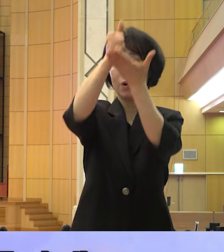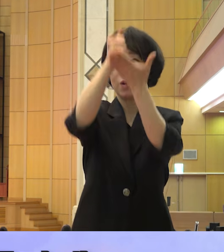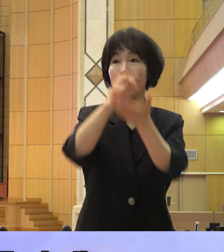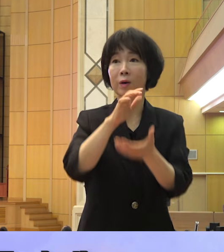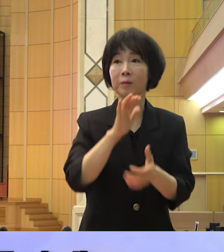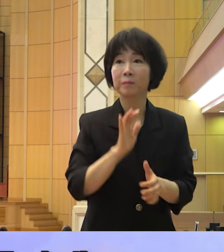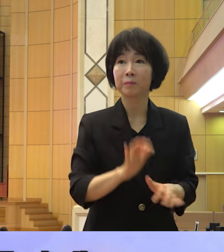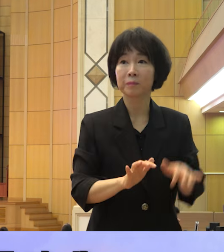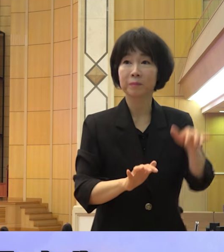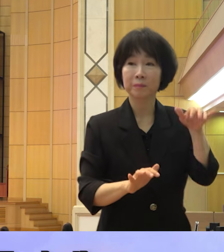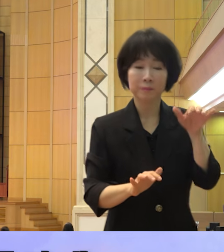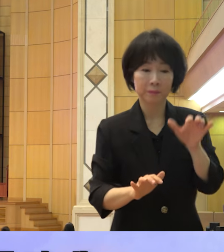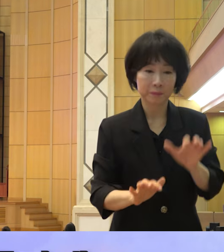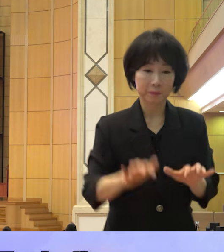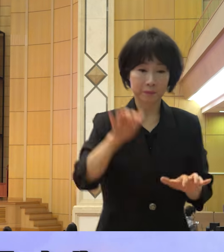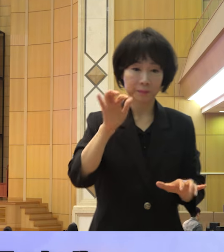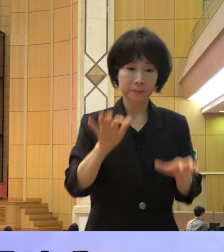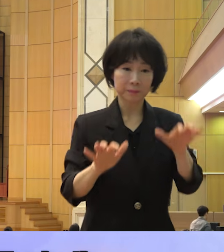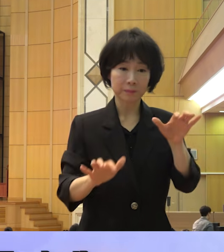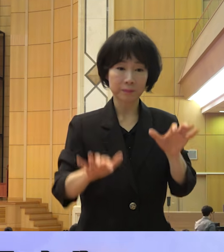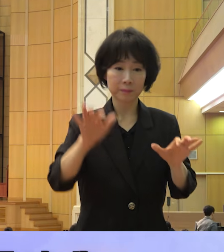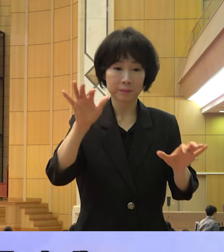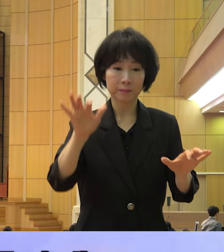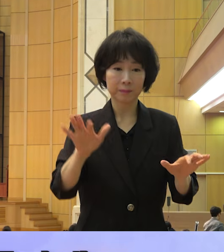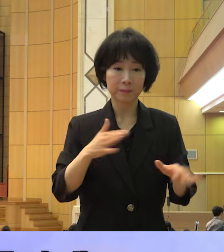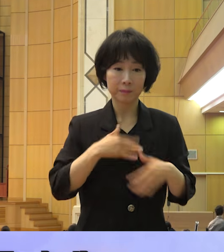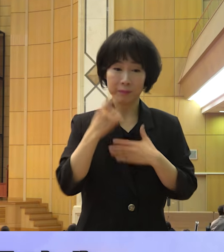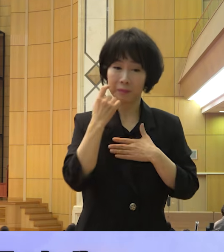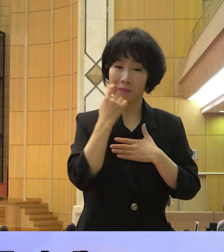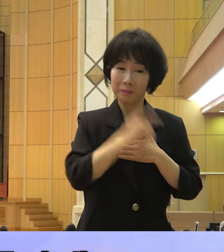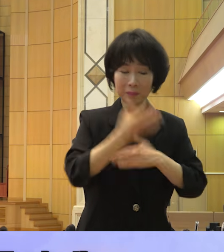그리스도. 은과 금 내게 없으나,